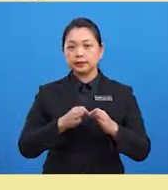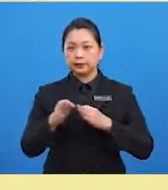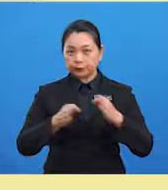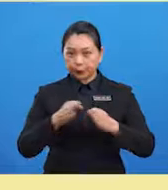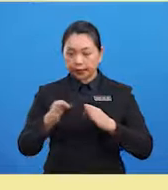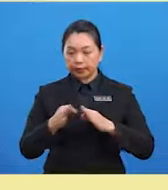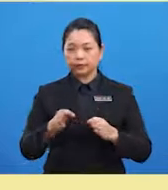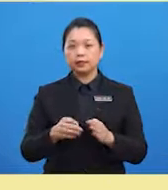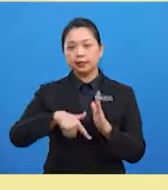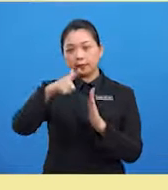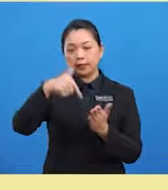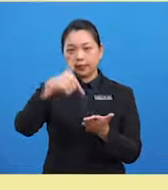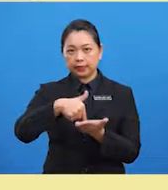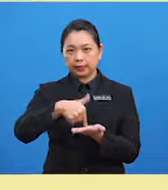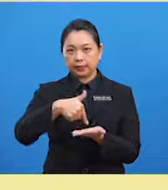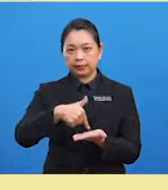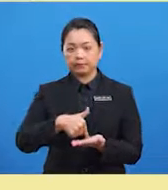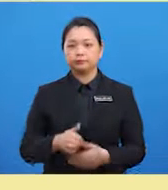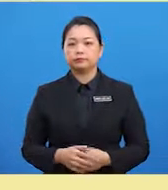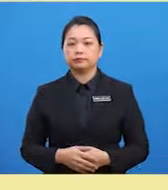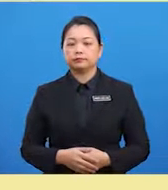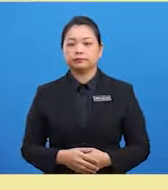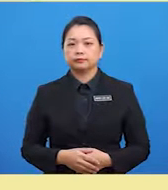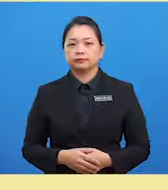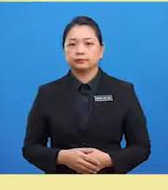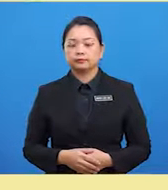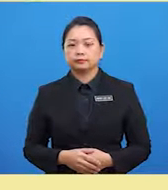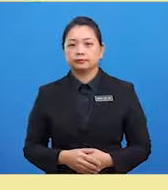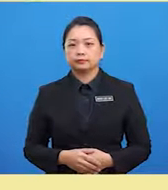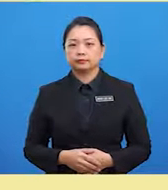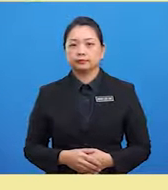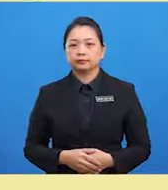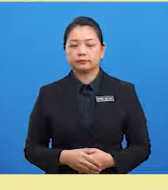mendalam dalam topik proses keputusan pembelian produk.